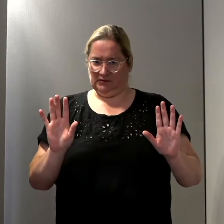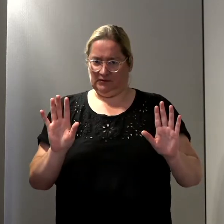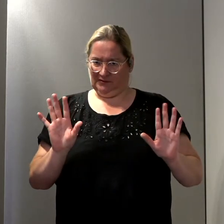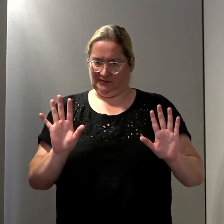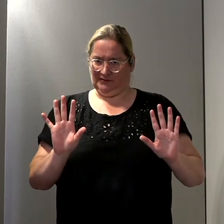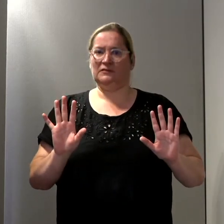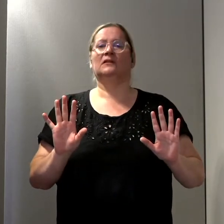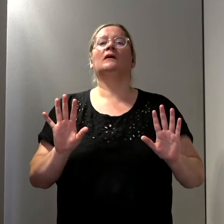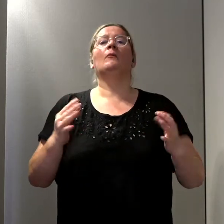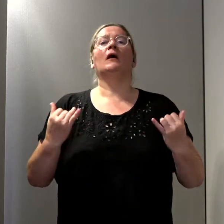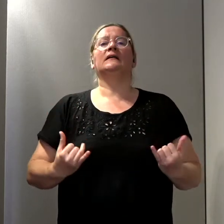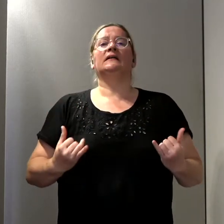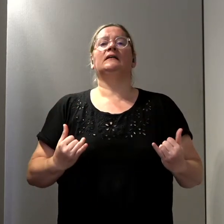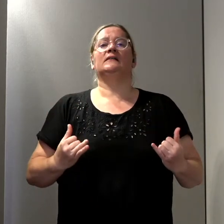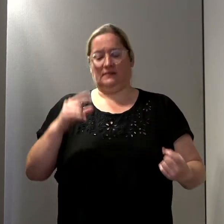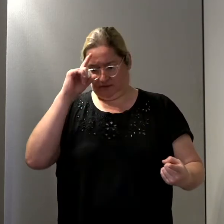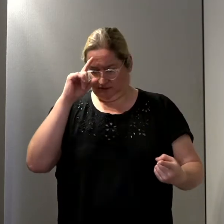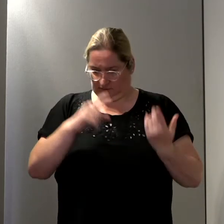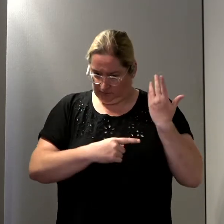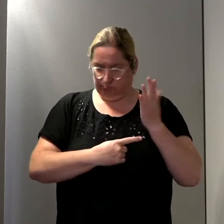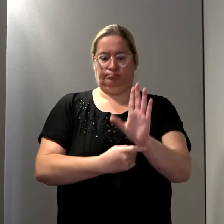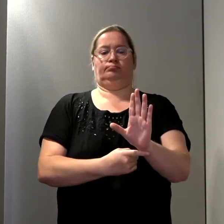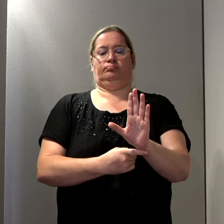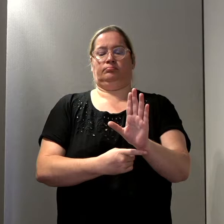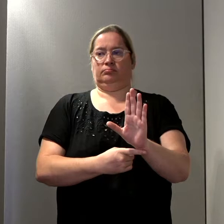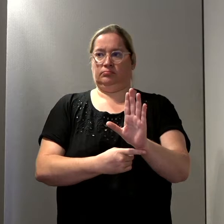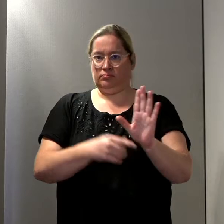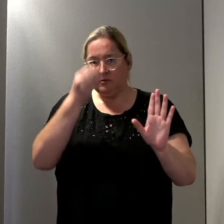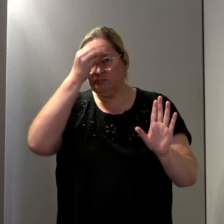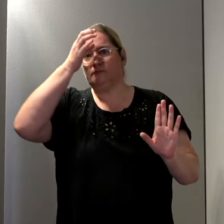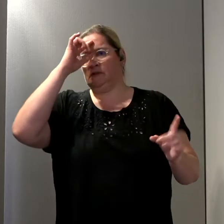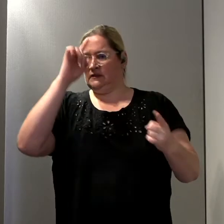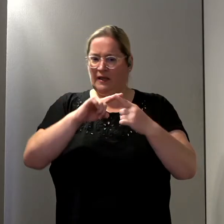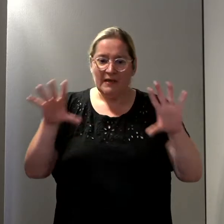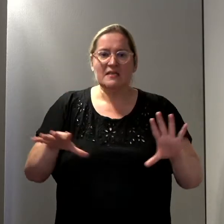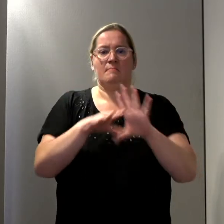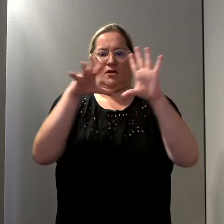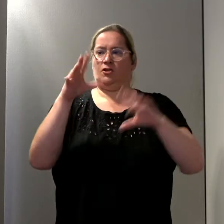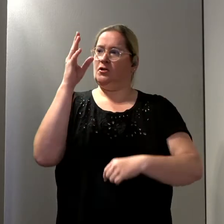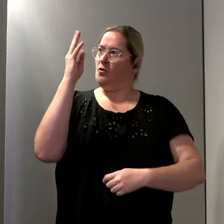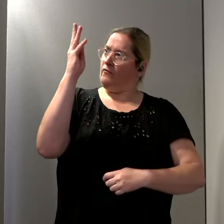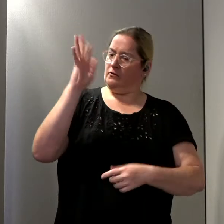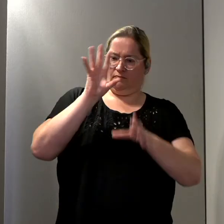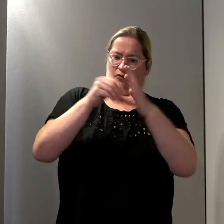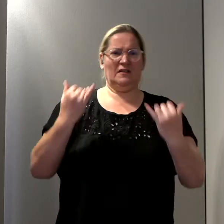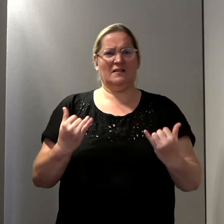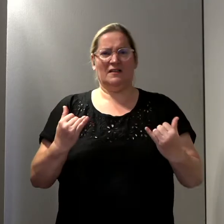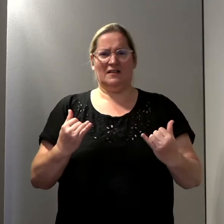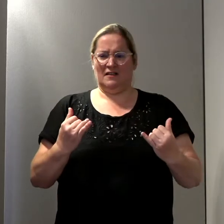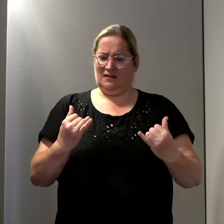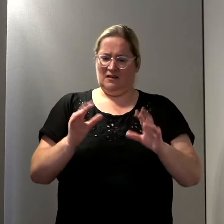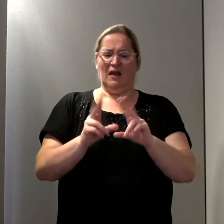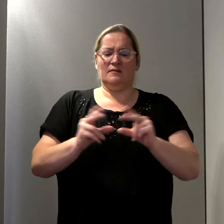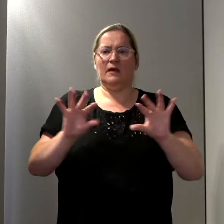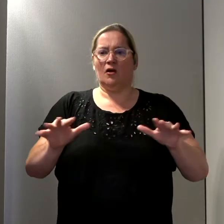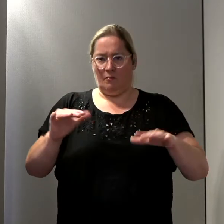en tant que spécialiste de l'image, entre guillemets, que j'interviens sur ce colloque, sur cette